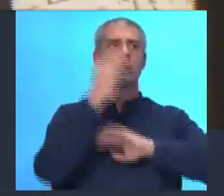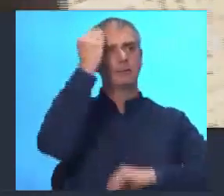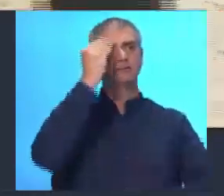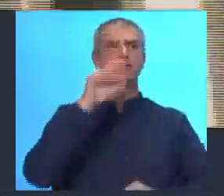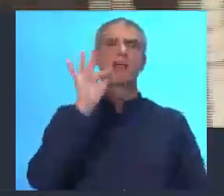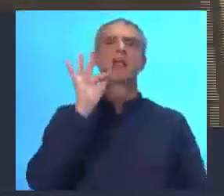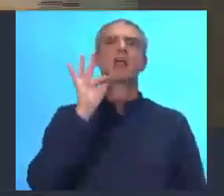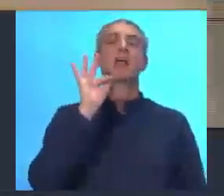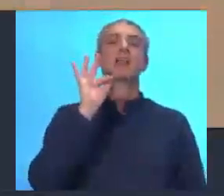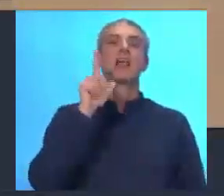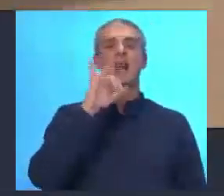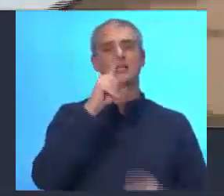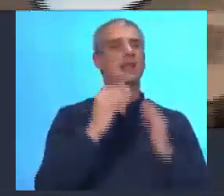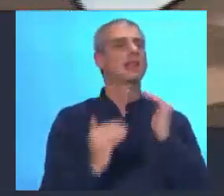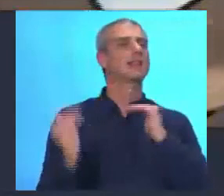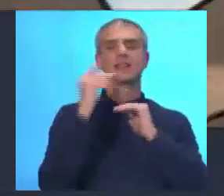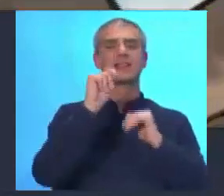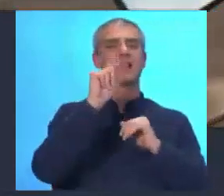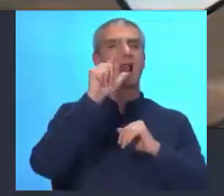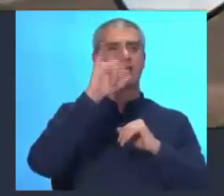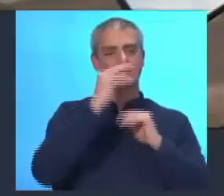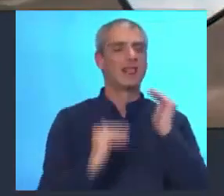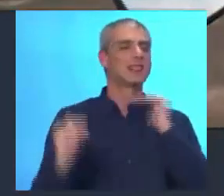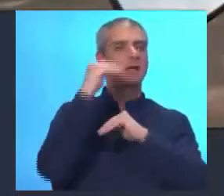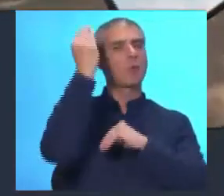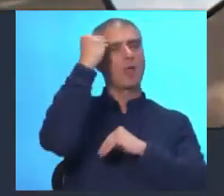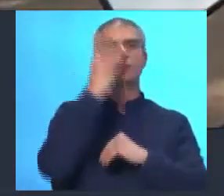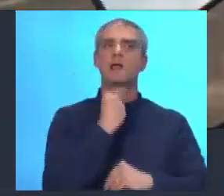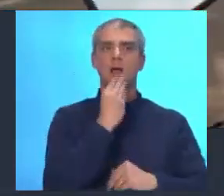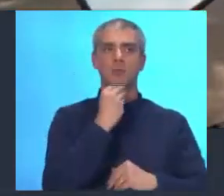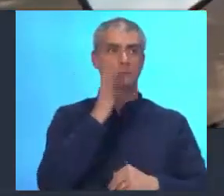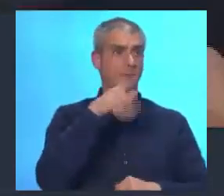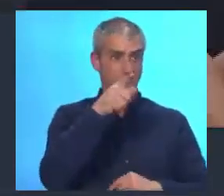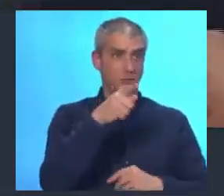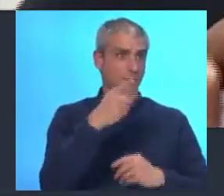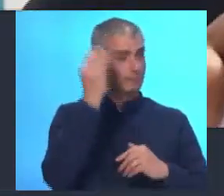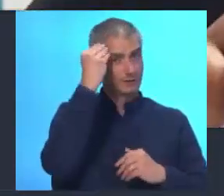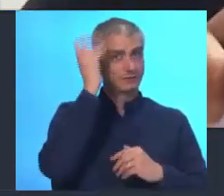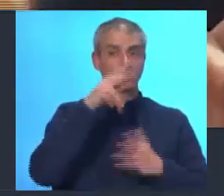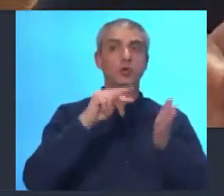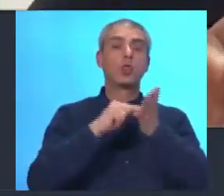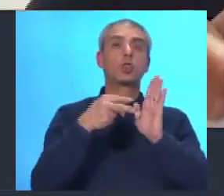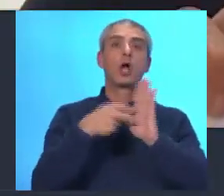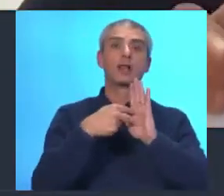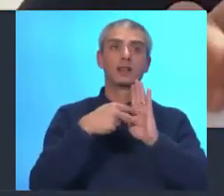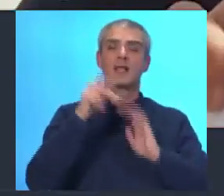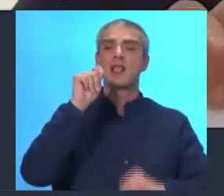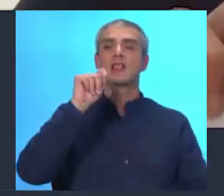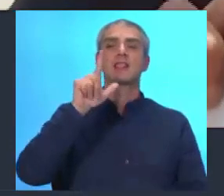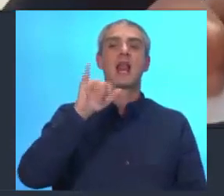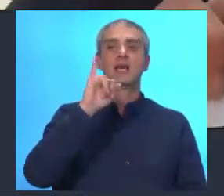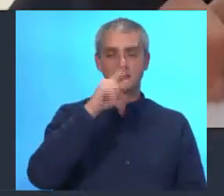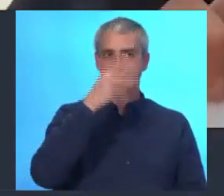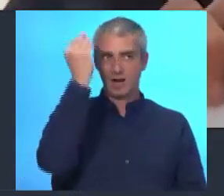טלי, שבו מלמדים תוכנית תגבור לימודי יהדות. למרות שזה בית ספר שאומרים שיש בו תוכנית טלי